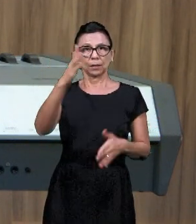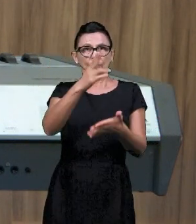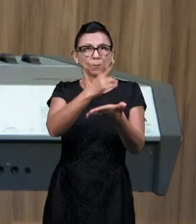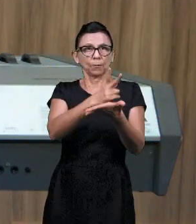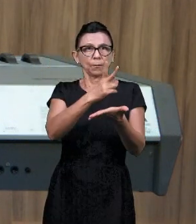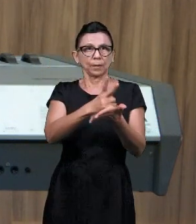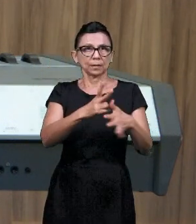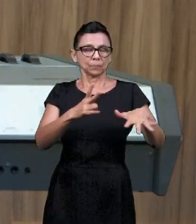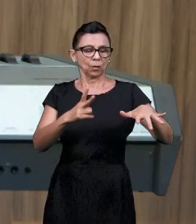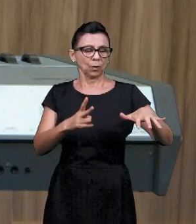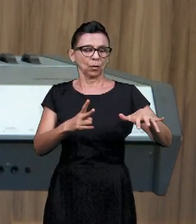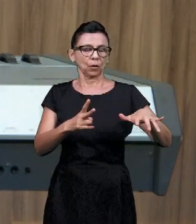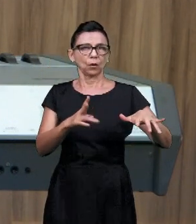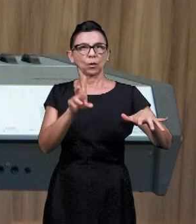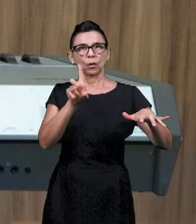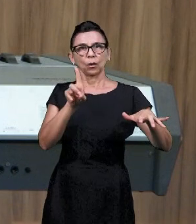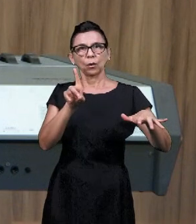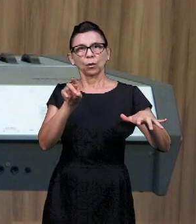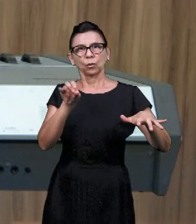mi, sol.